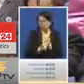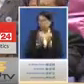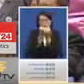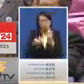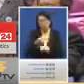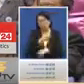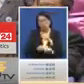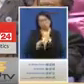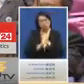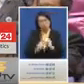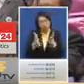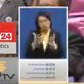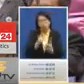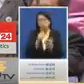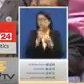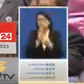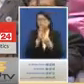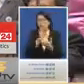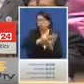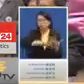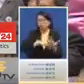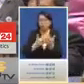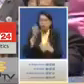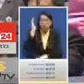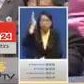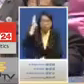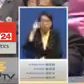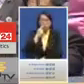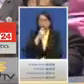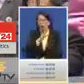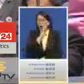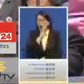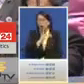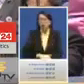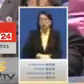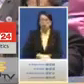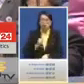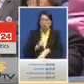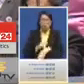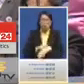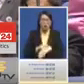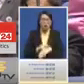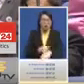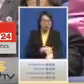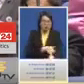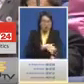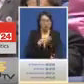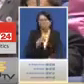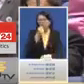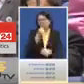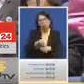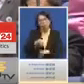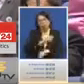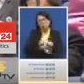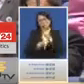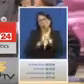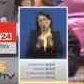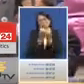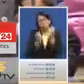างก็ดูอย่างแถลงนโยบายสิครับนี่ถ้าจะว่ากันจริงๆมีเวลานานๆเนี่ยท่านไม่ปฏิบัติตามรัฐธรรมนูญเยอะเล